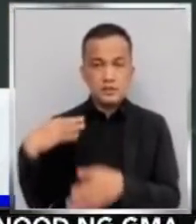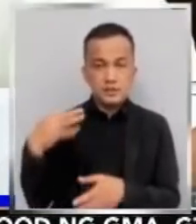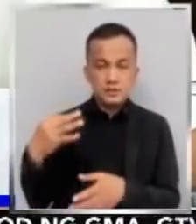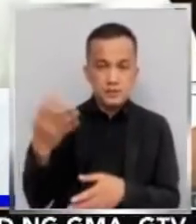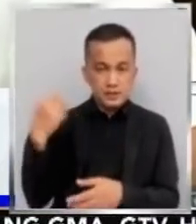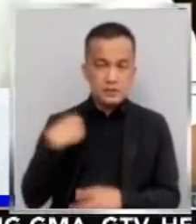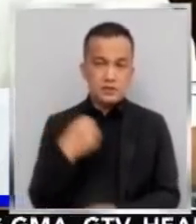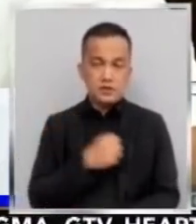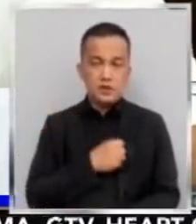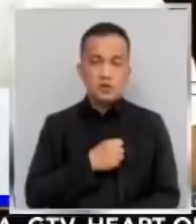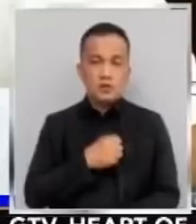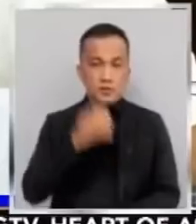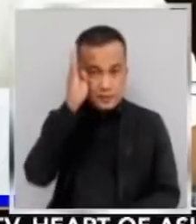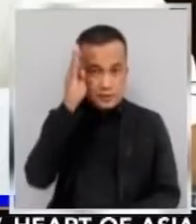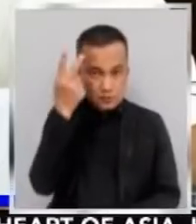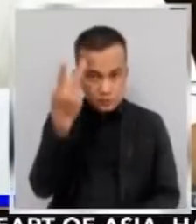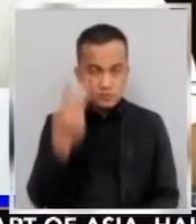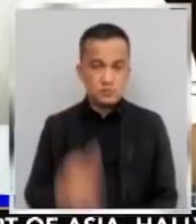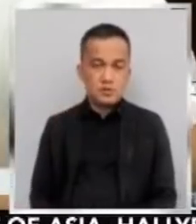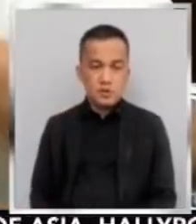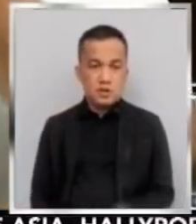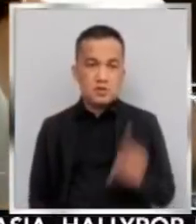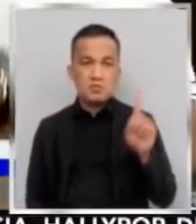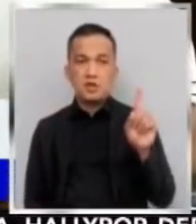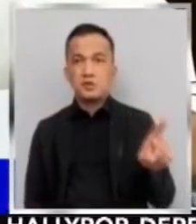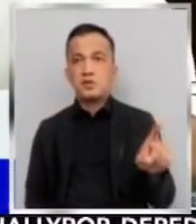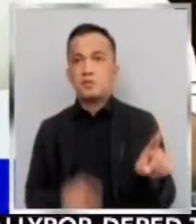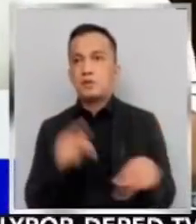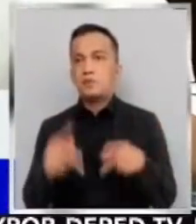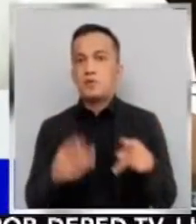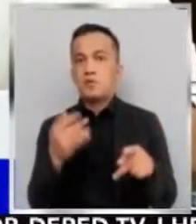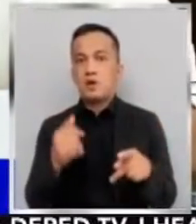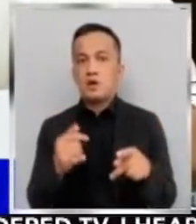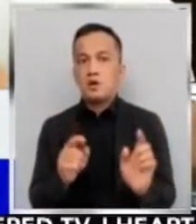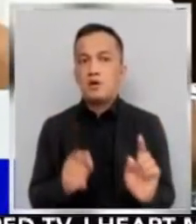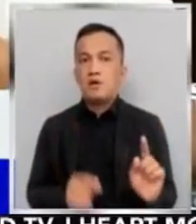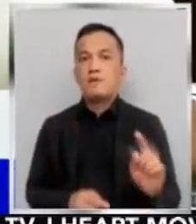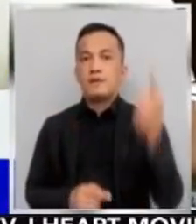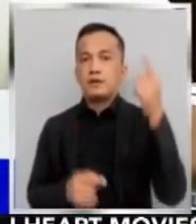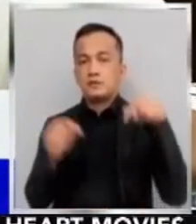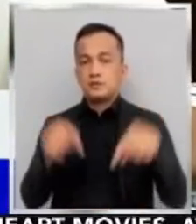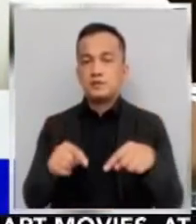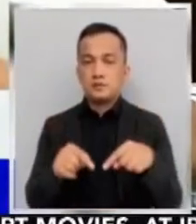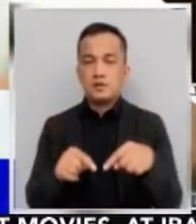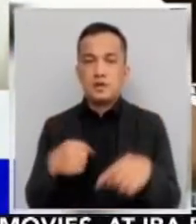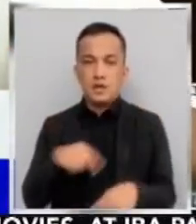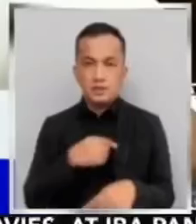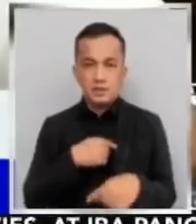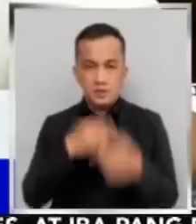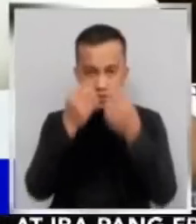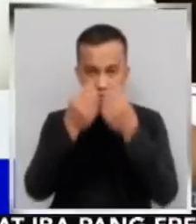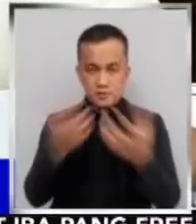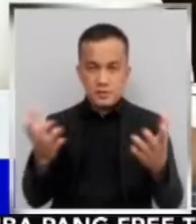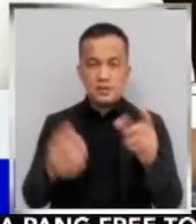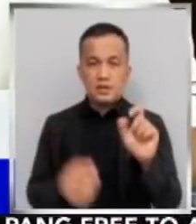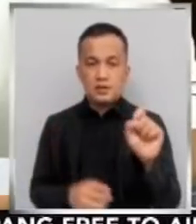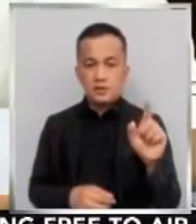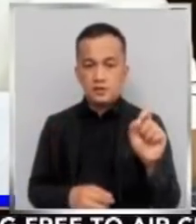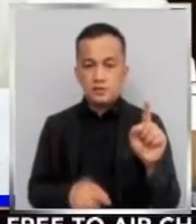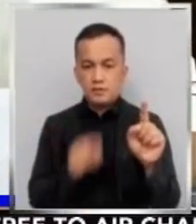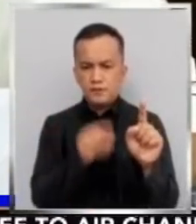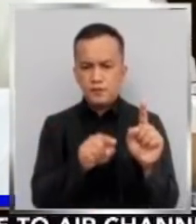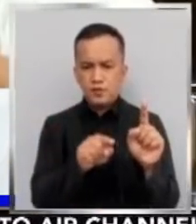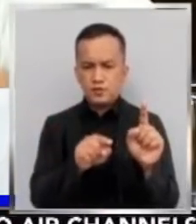Marcos. Ngayon, pagtatanong po ang mga tao, bakit nauna po dito, yun din po ang aming inilahad na 11-point